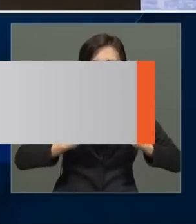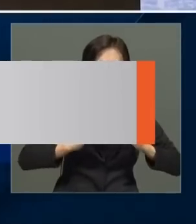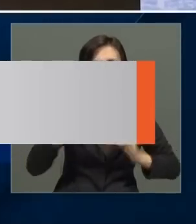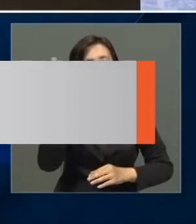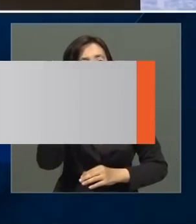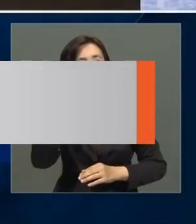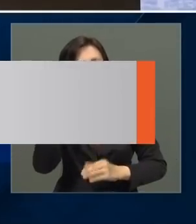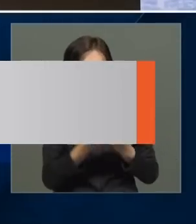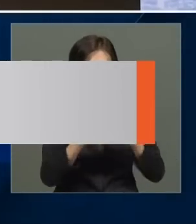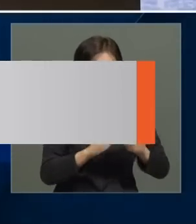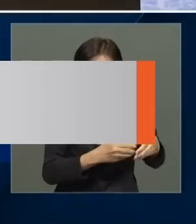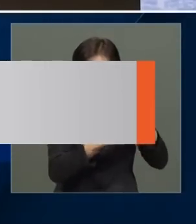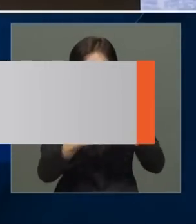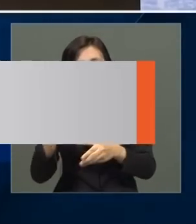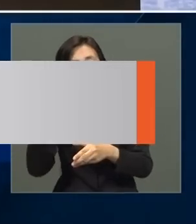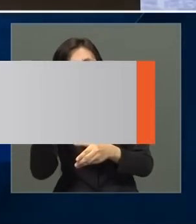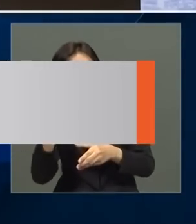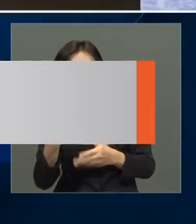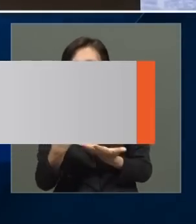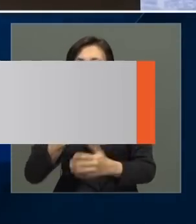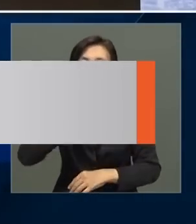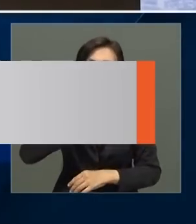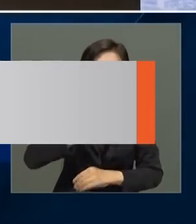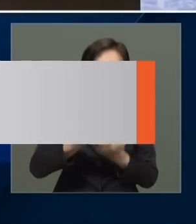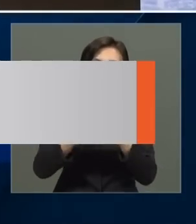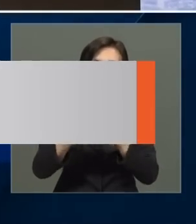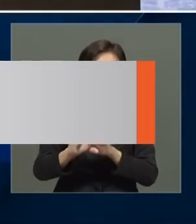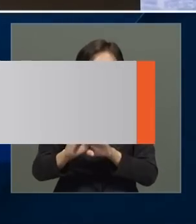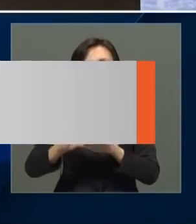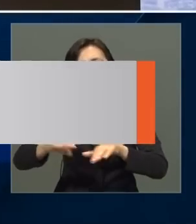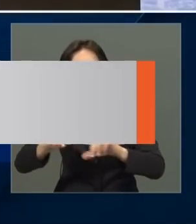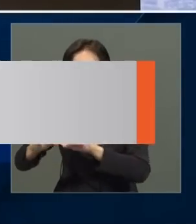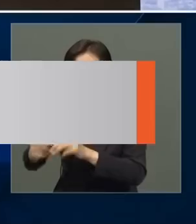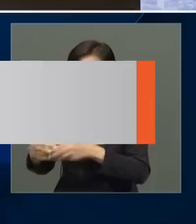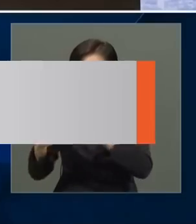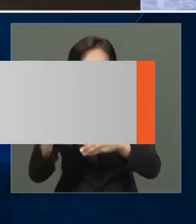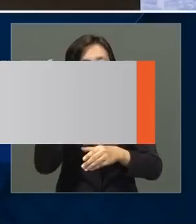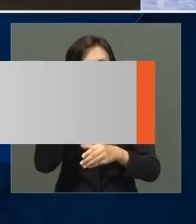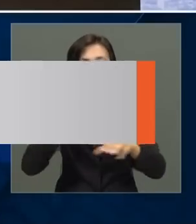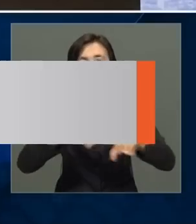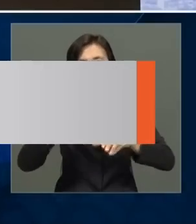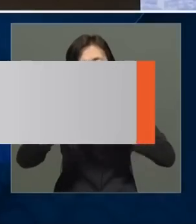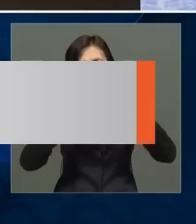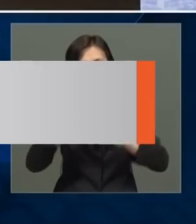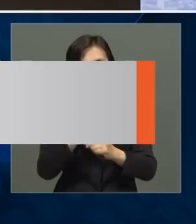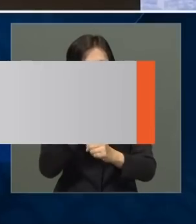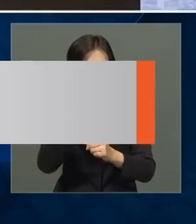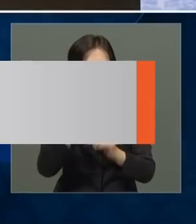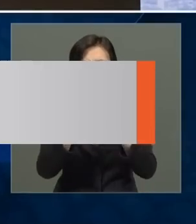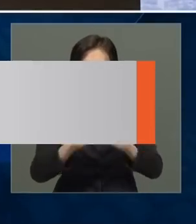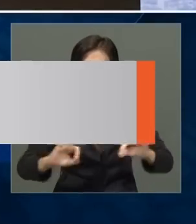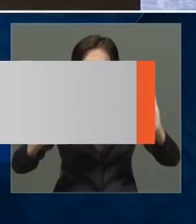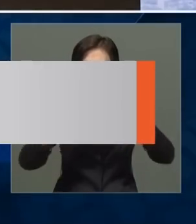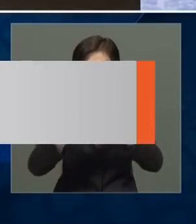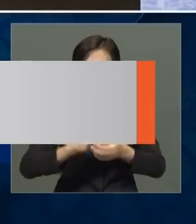พาครอบครัวผู้ใหญ่หรือลูกหลานไปพักผ่อนอันนี้ก็สนับสนุนให้เกิดการจัดได้นะคะแต่ก็ขอ